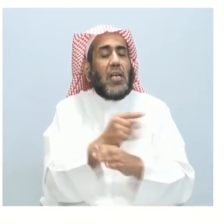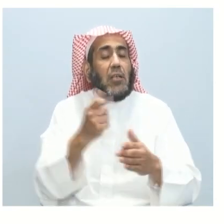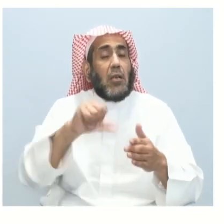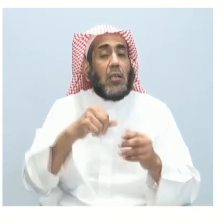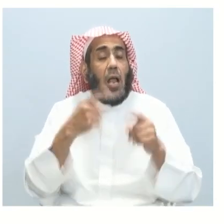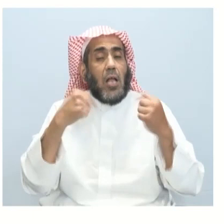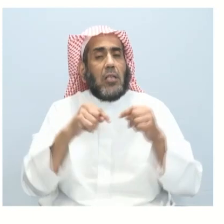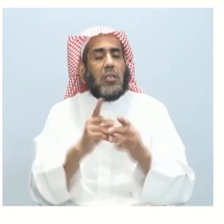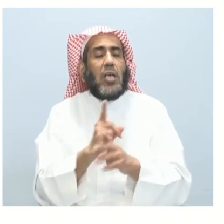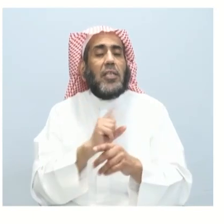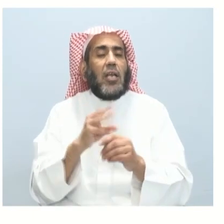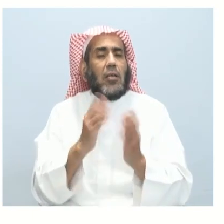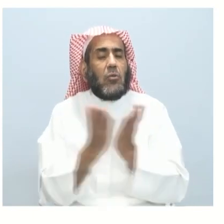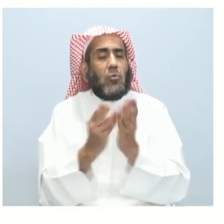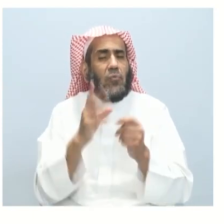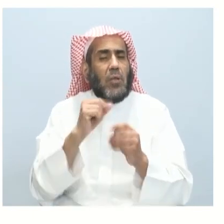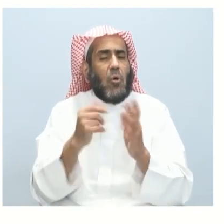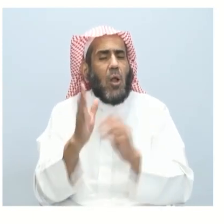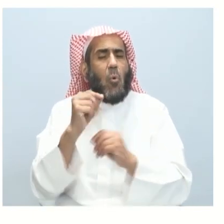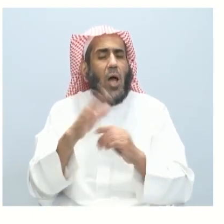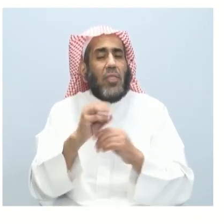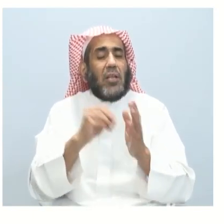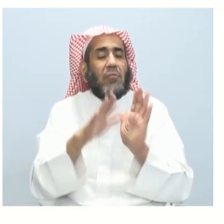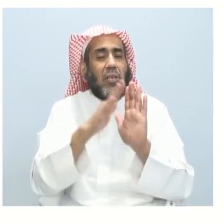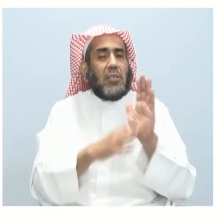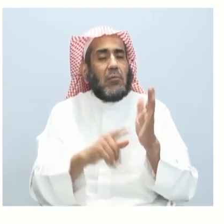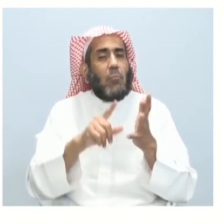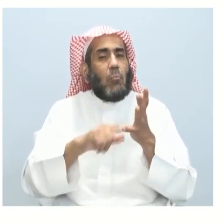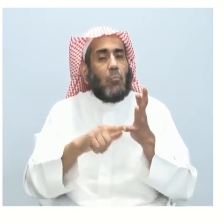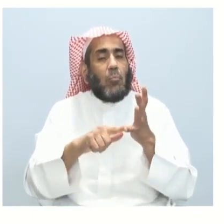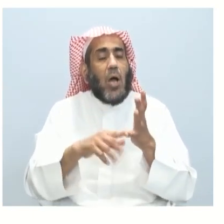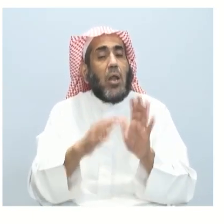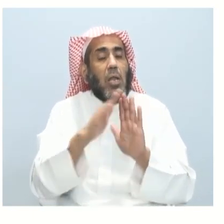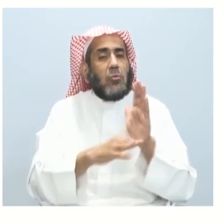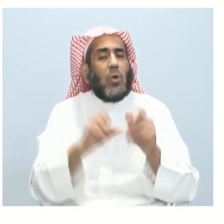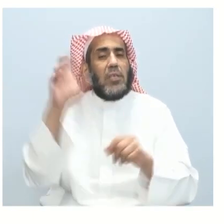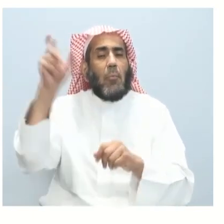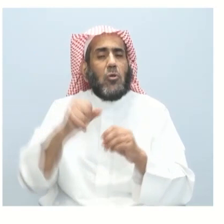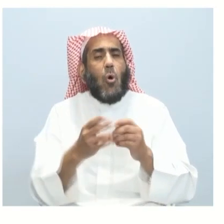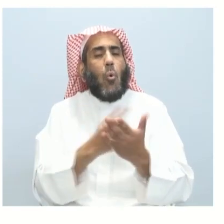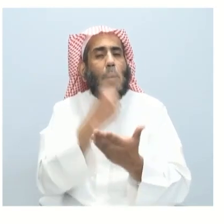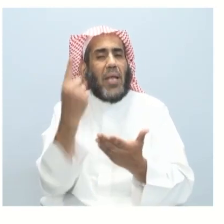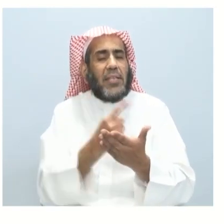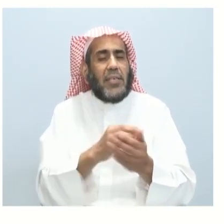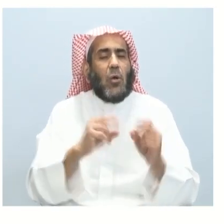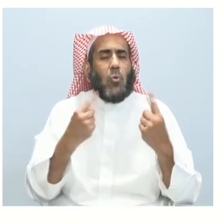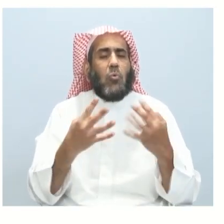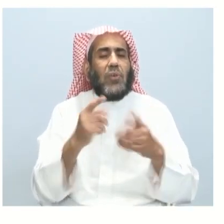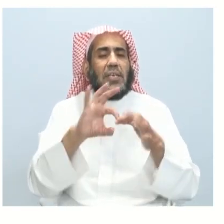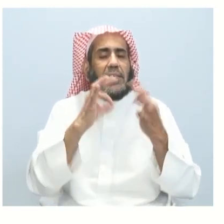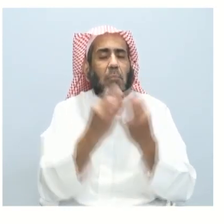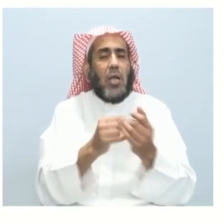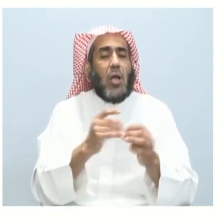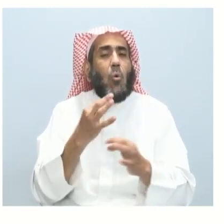الحديثه الاتجاه التاريخي يدرس فيه الناقد المؤثرات التت في النص الادبي ومقدمه يعني النص وصاحب النص وبيئته والظروف الاجتماعيه